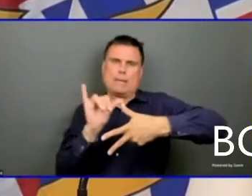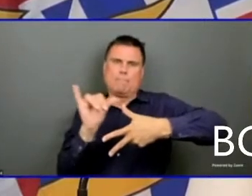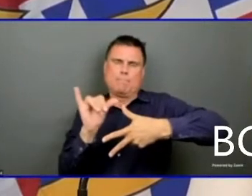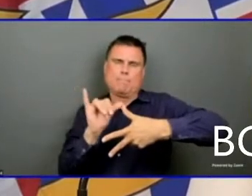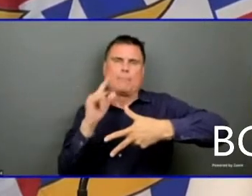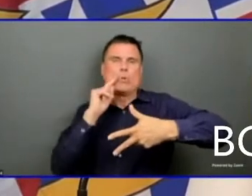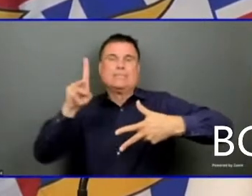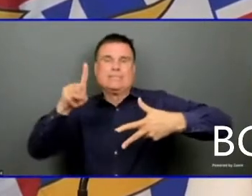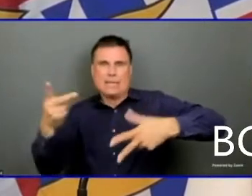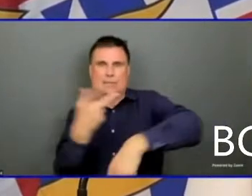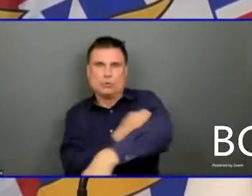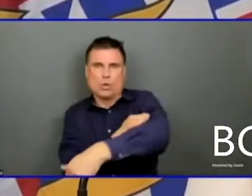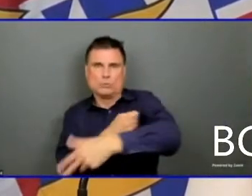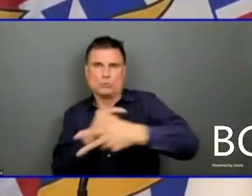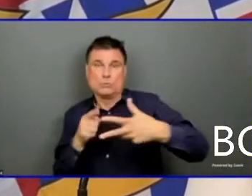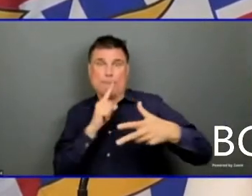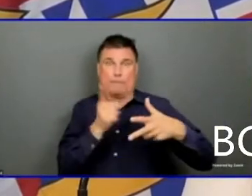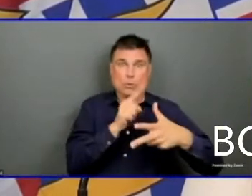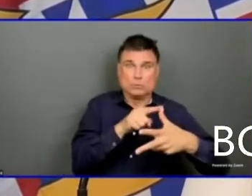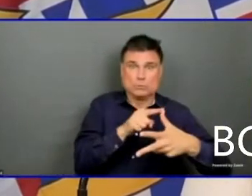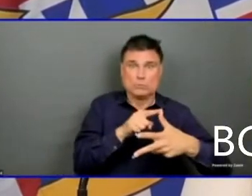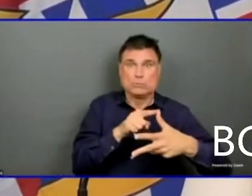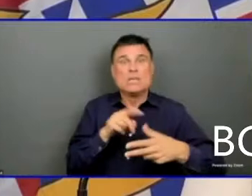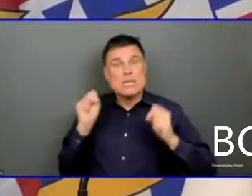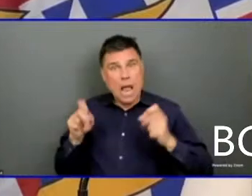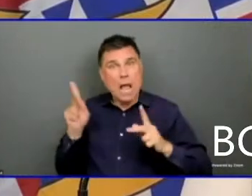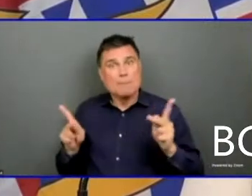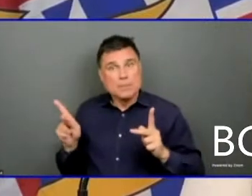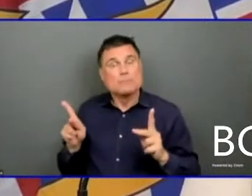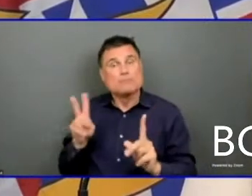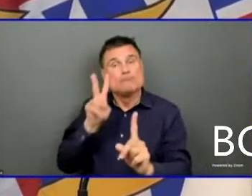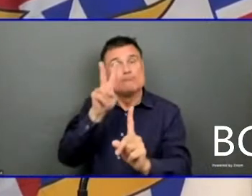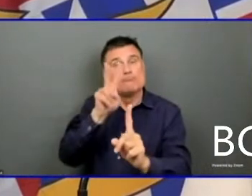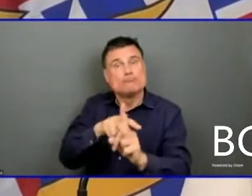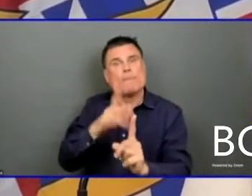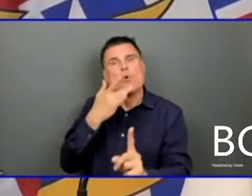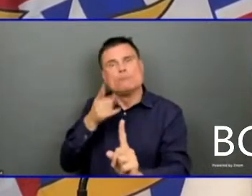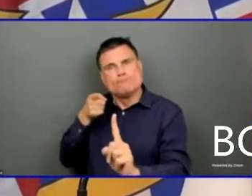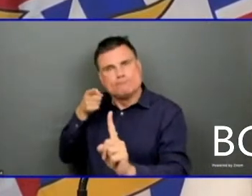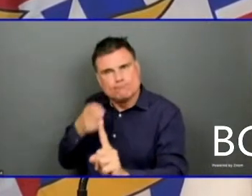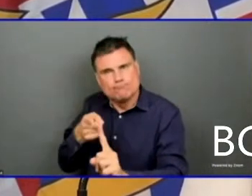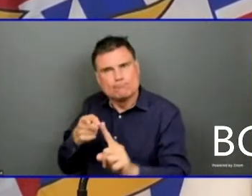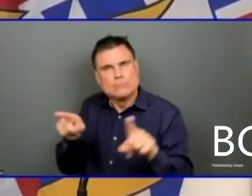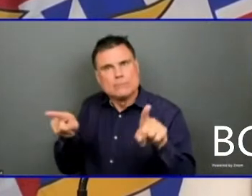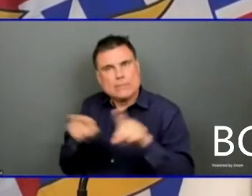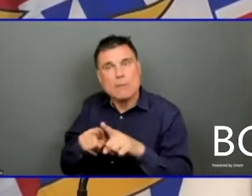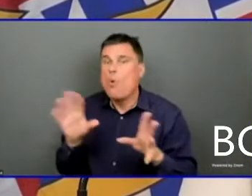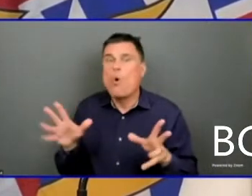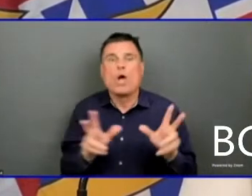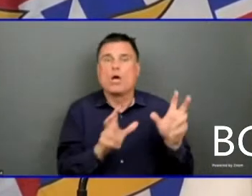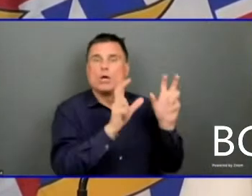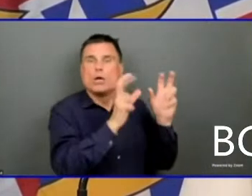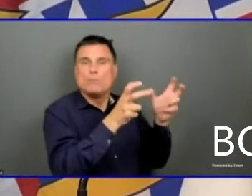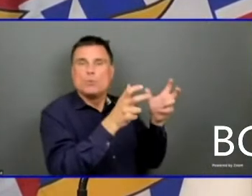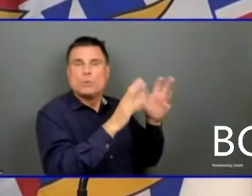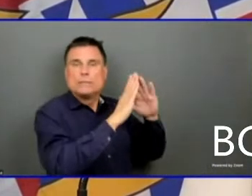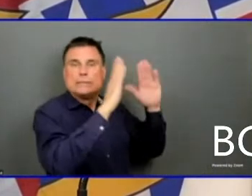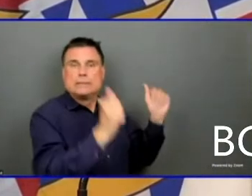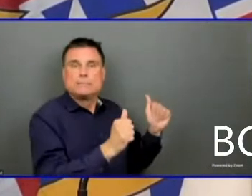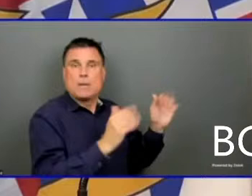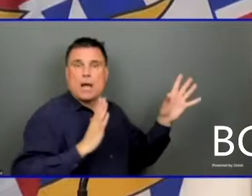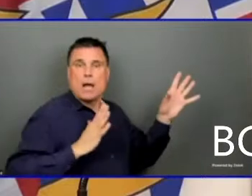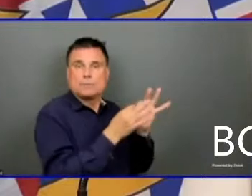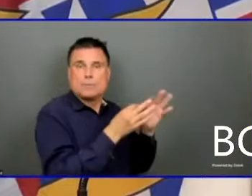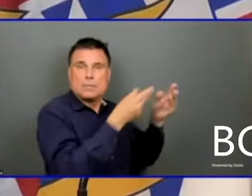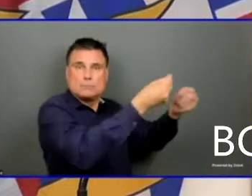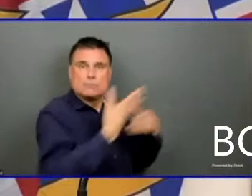人 for 口 the 才 vaccine 400 they 多万 first ，450 万 received? 可以 Could the 打疫 system 苗 be 的人口 updated。to include information about whether Pfizer or Moderna is being offered at the